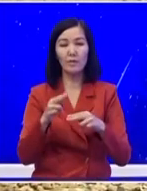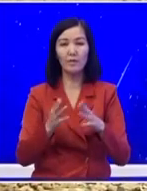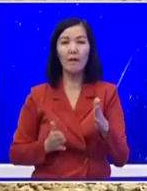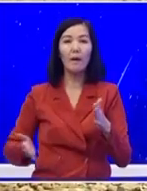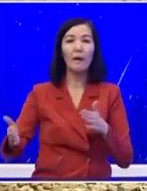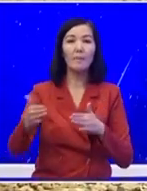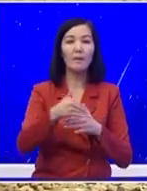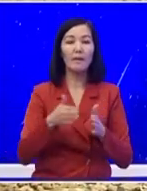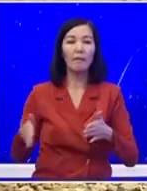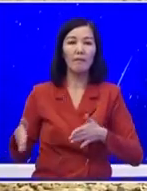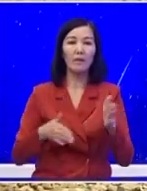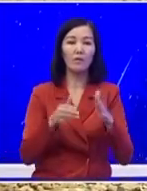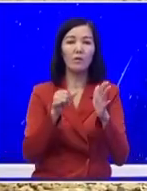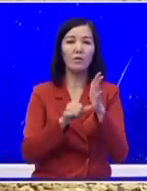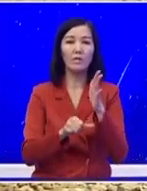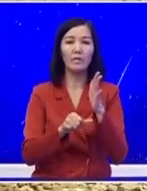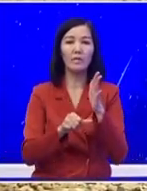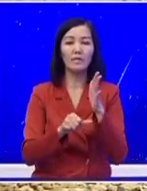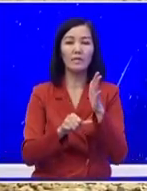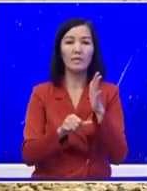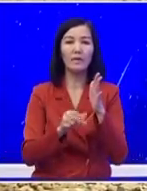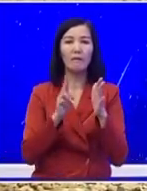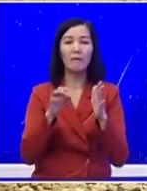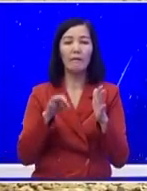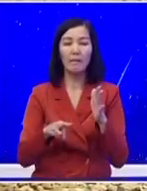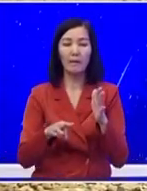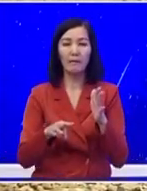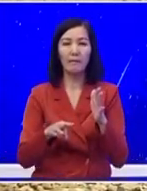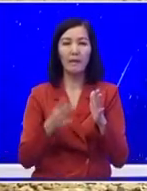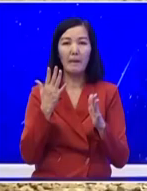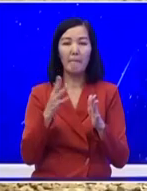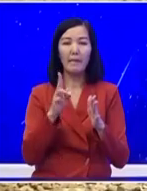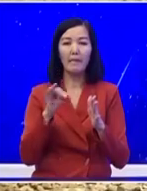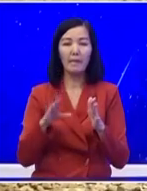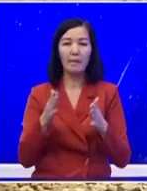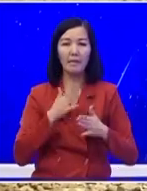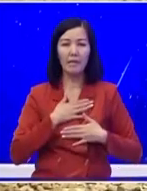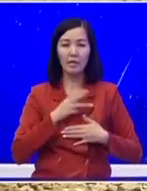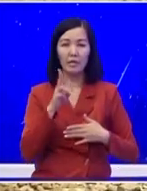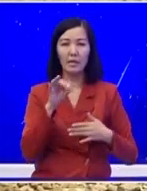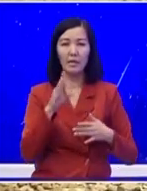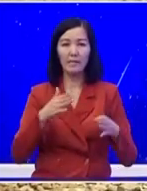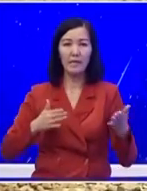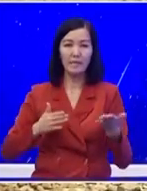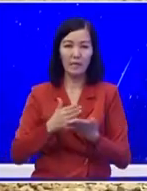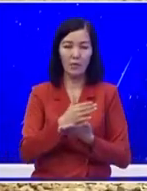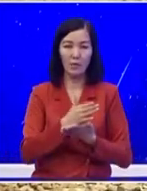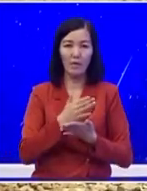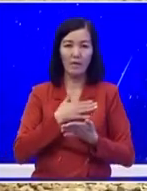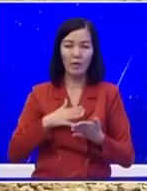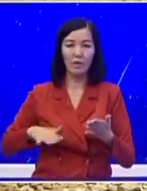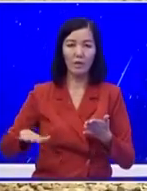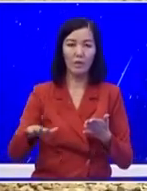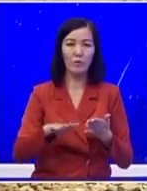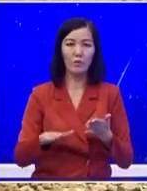где-то протяженности около 6 километров. Из них 5 километров проходит через наш Красайский район на территории, остальные